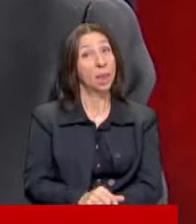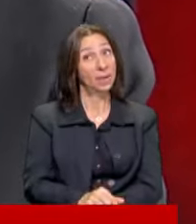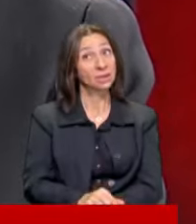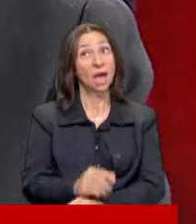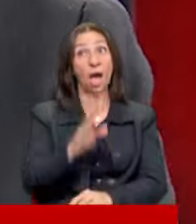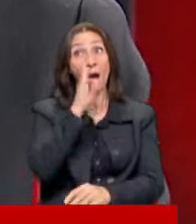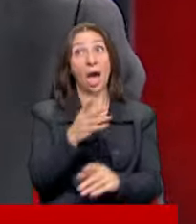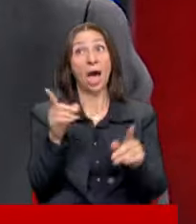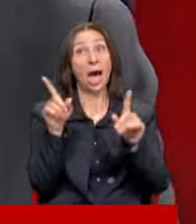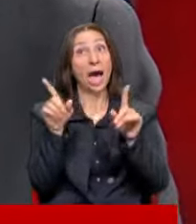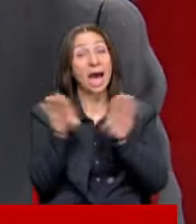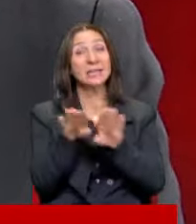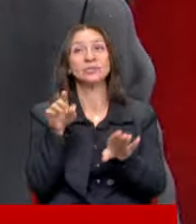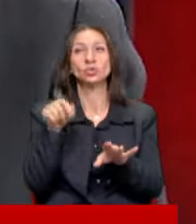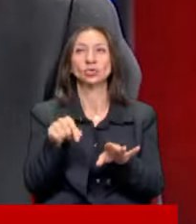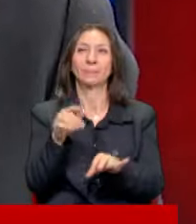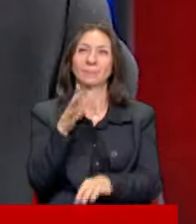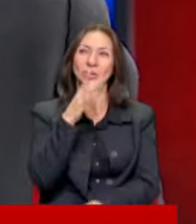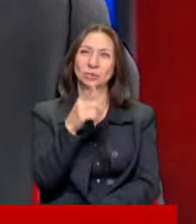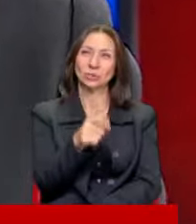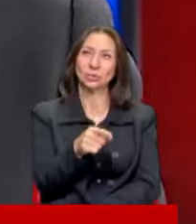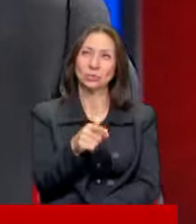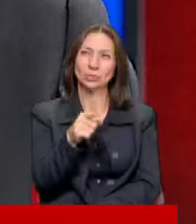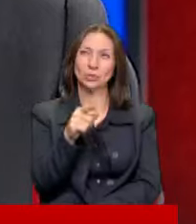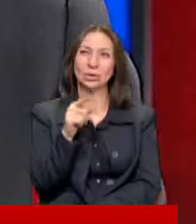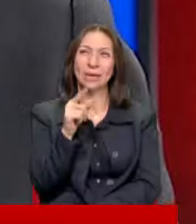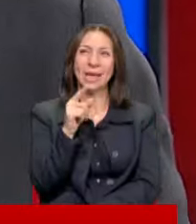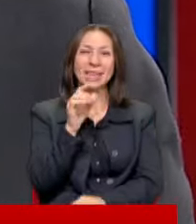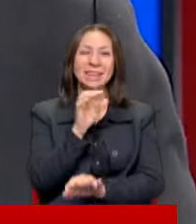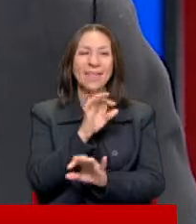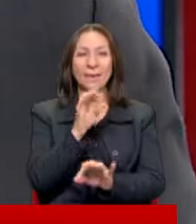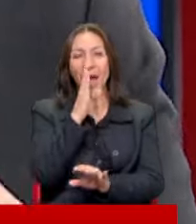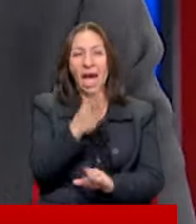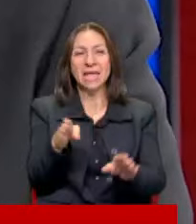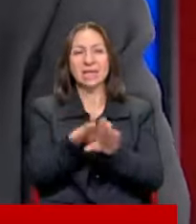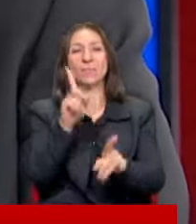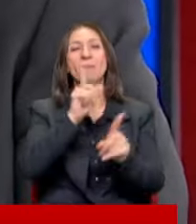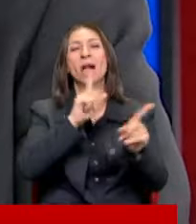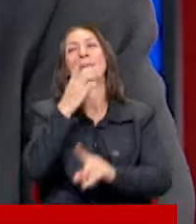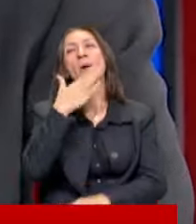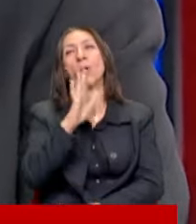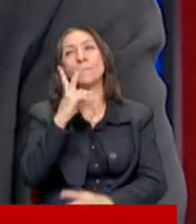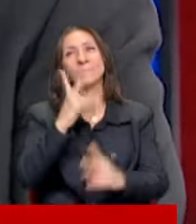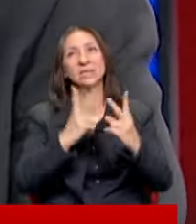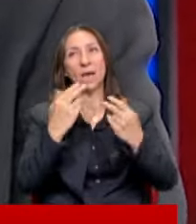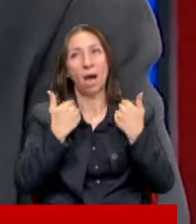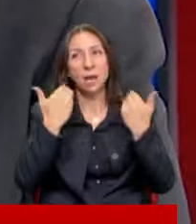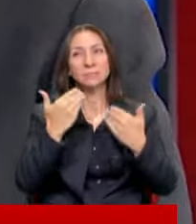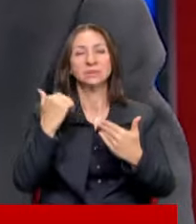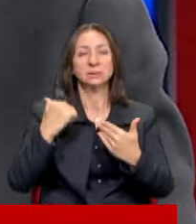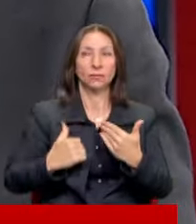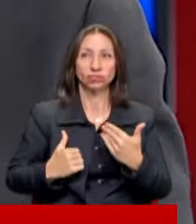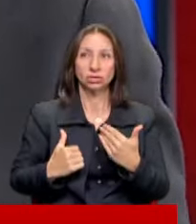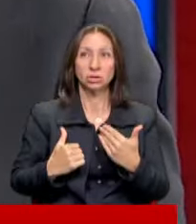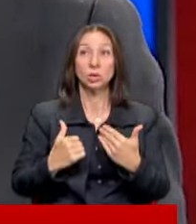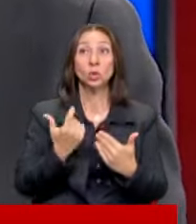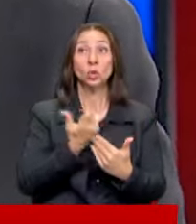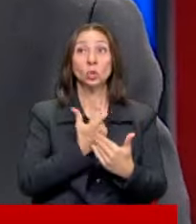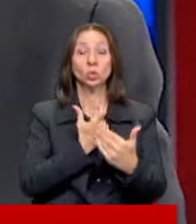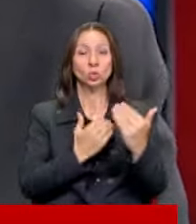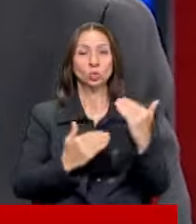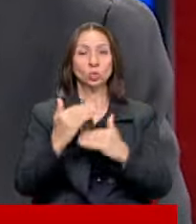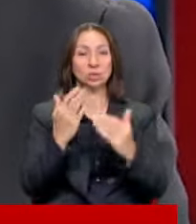mahkemelerde Yalnız şu an biliyorsunuz Eee güdümlü bir mahkemeler var tabii ki bazı hakimleri savcıları hukukun